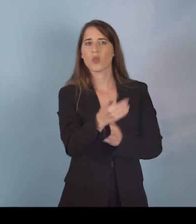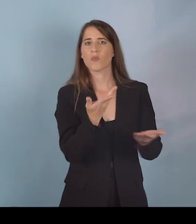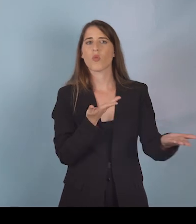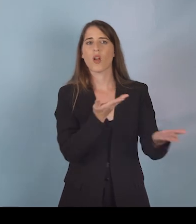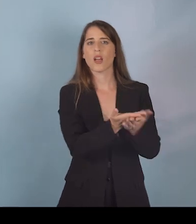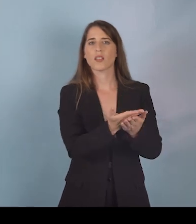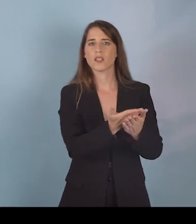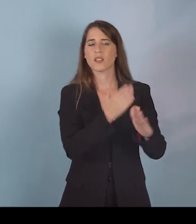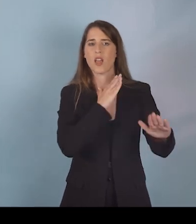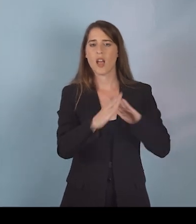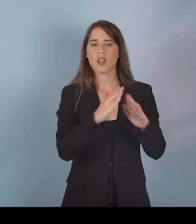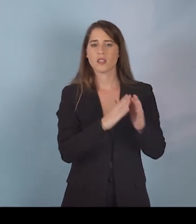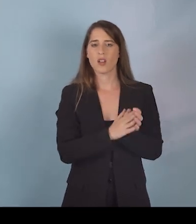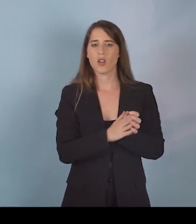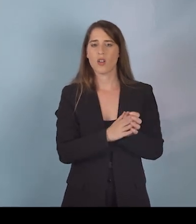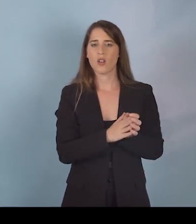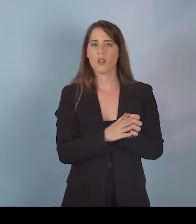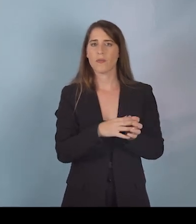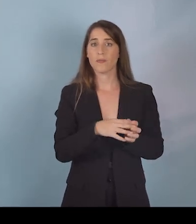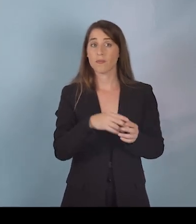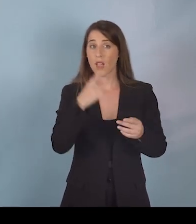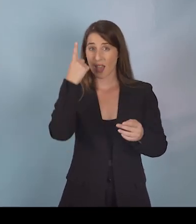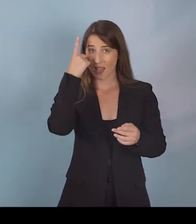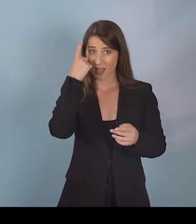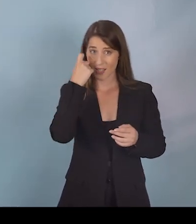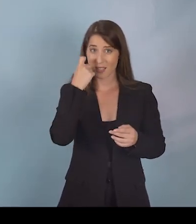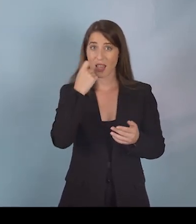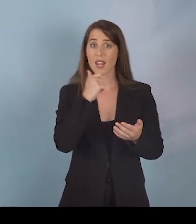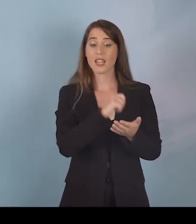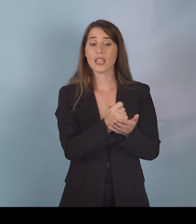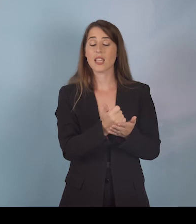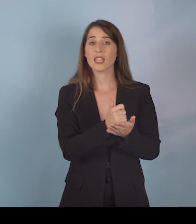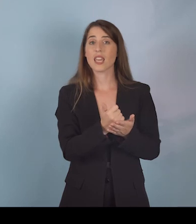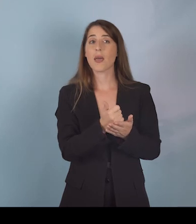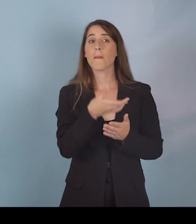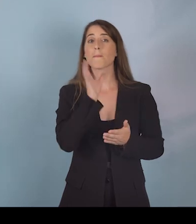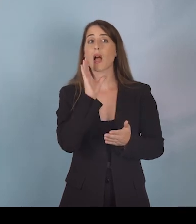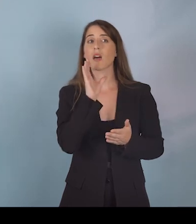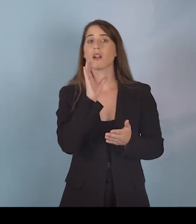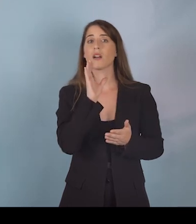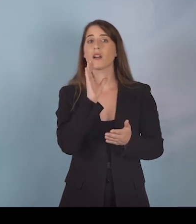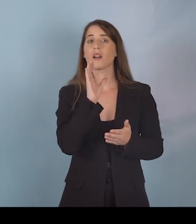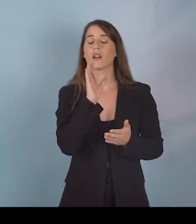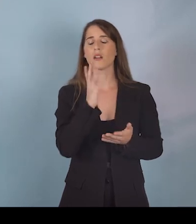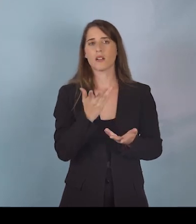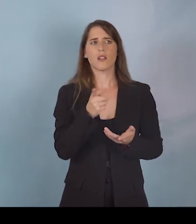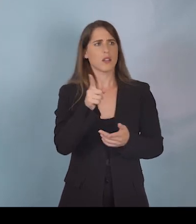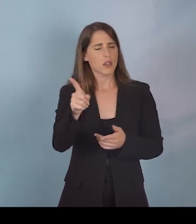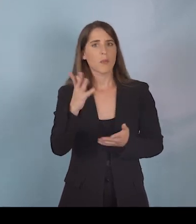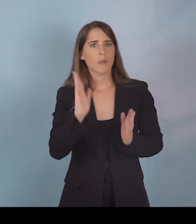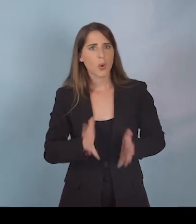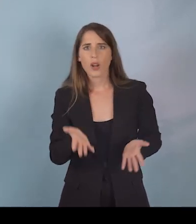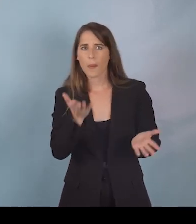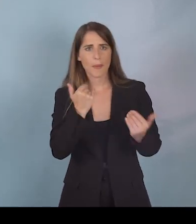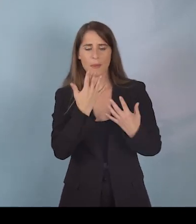αιτούντο άσυλο αν γνωρίζει την γκέι ή τρανς μπαρ υπάρχουν στη χώρα του, διότι μπορεί να μην υπάρχουν μπαρ